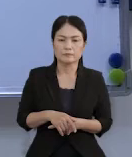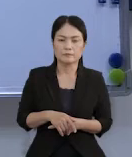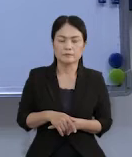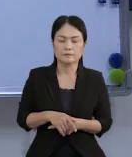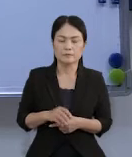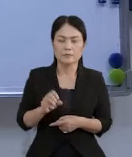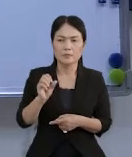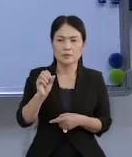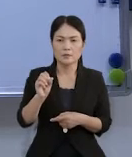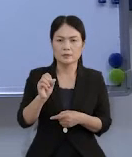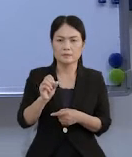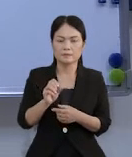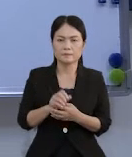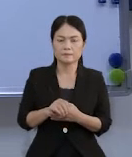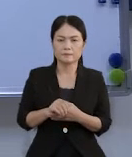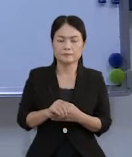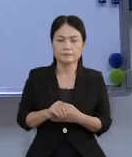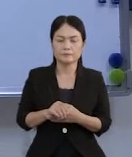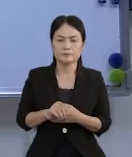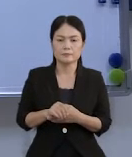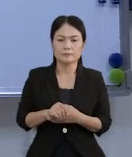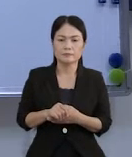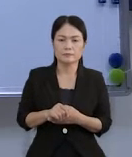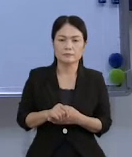bấy phía bàng lít nè con